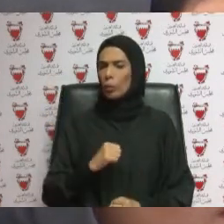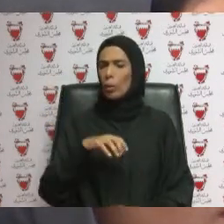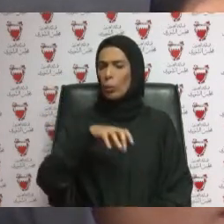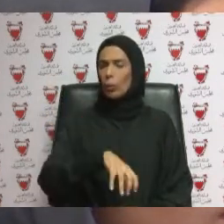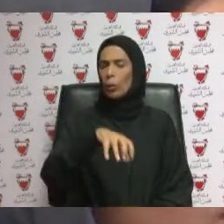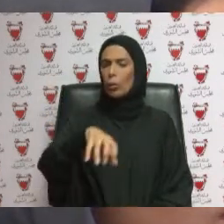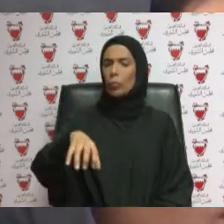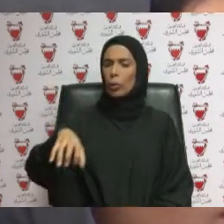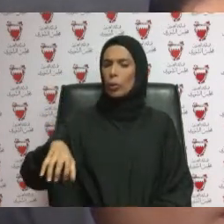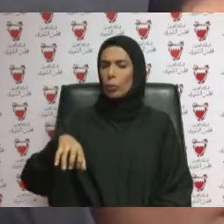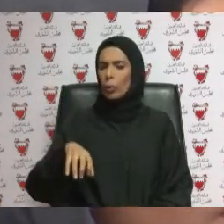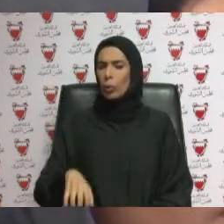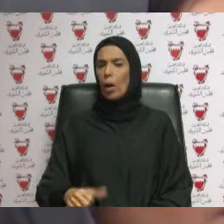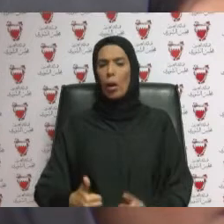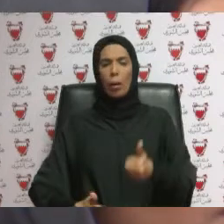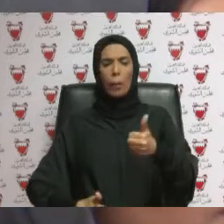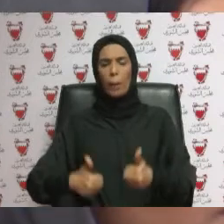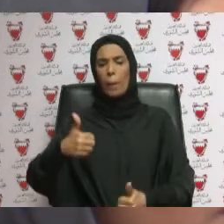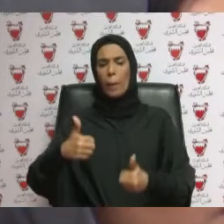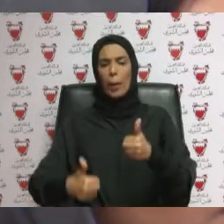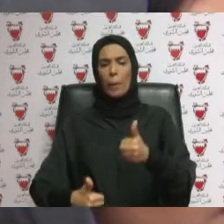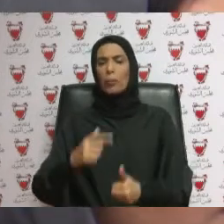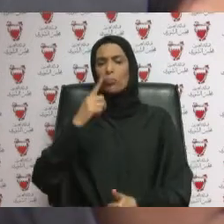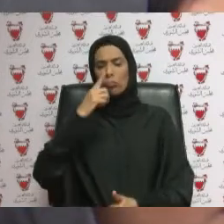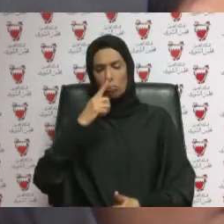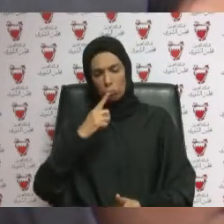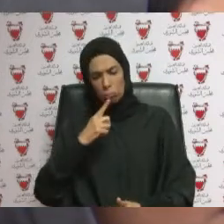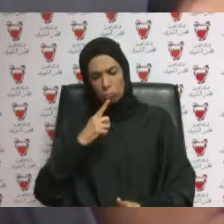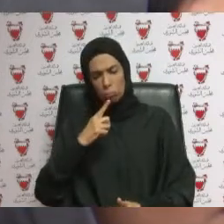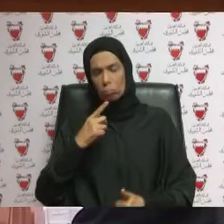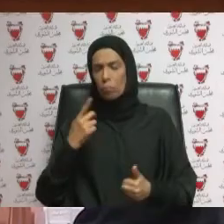البلدان بتقييم مدى استجابة